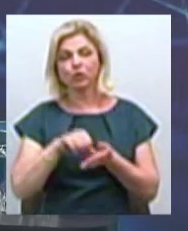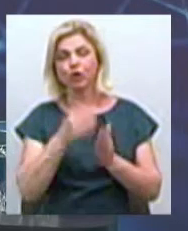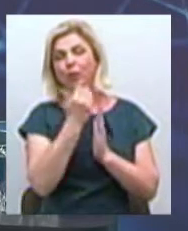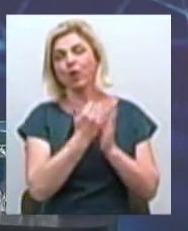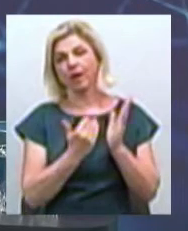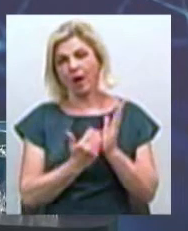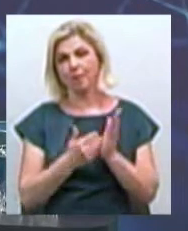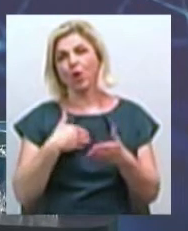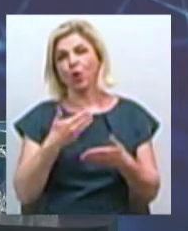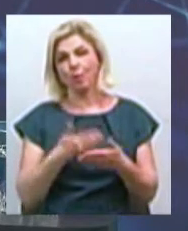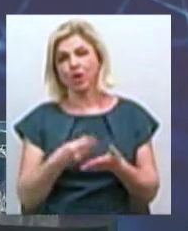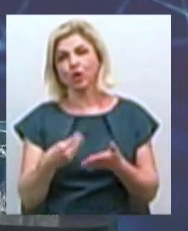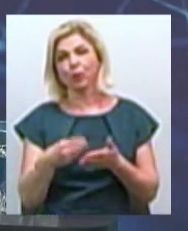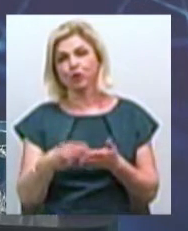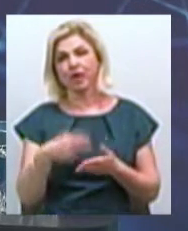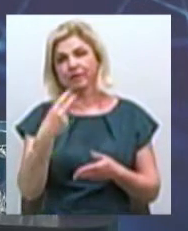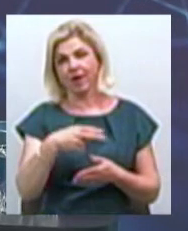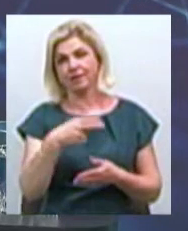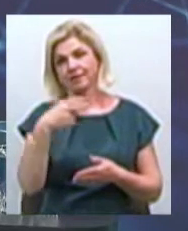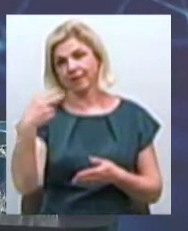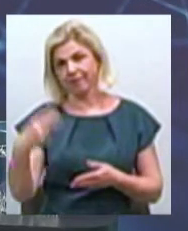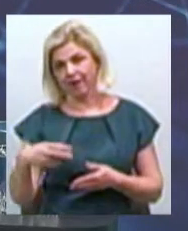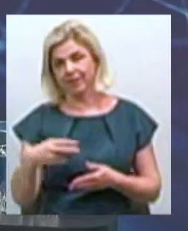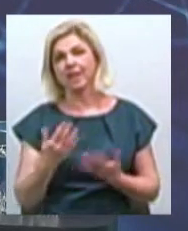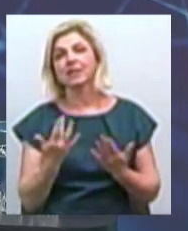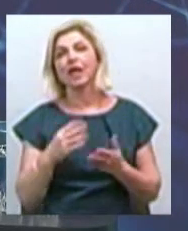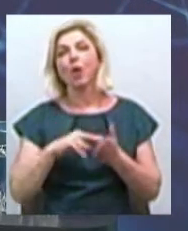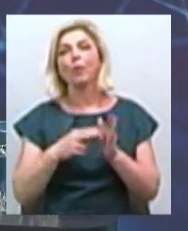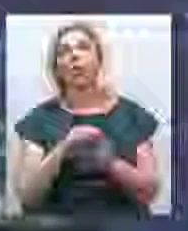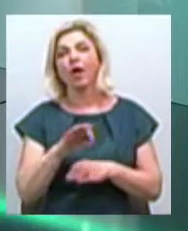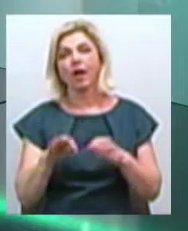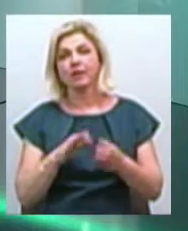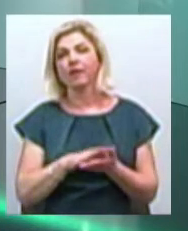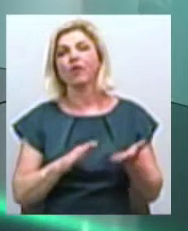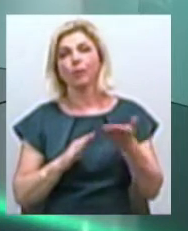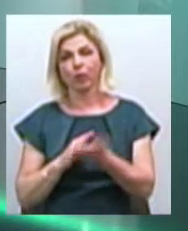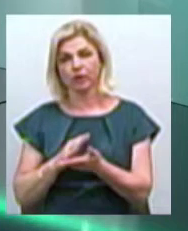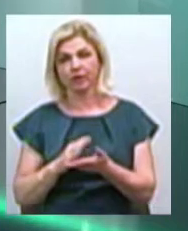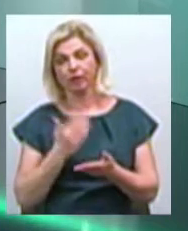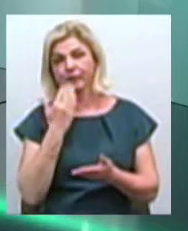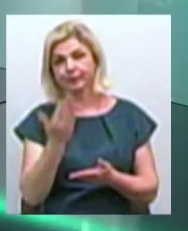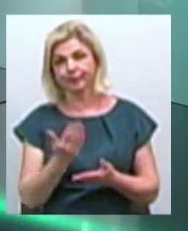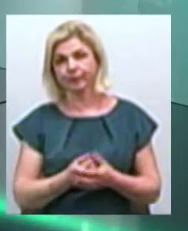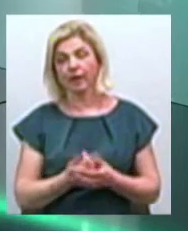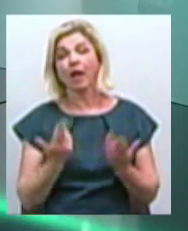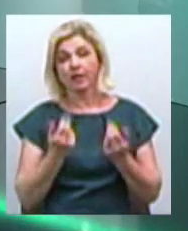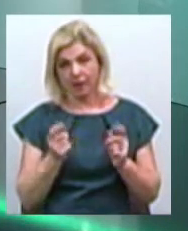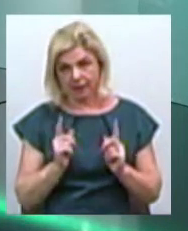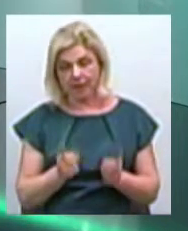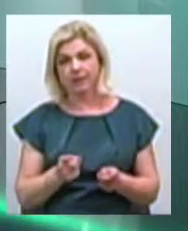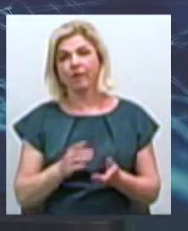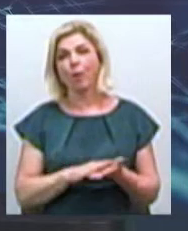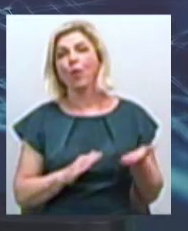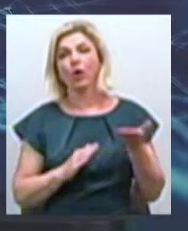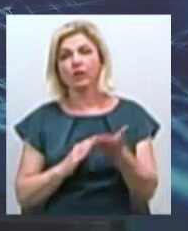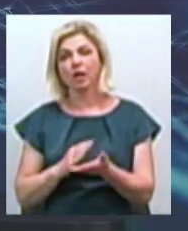бюджет Миколаєва-2020». Скільки проєктів подано? Так, дійсно, у нас, нагадаємо, що подача проєктів